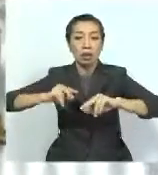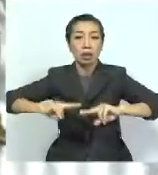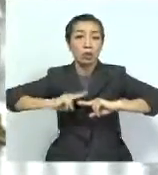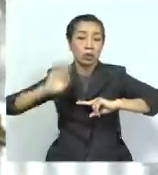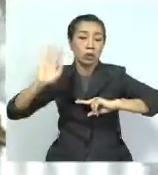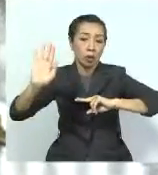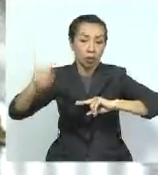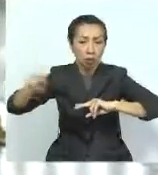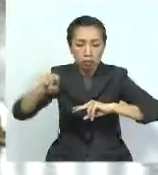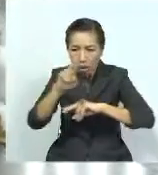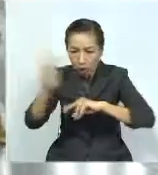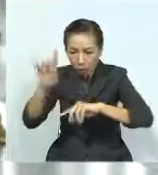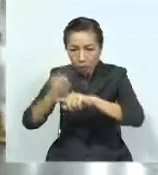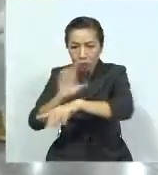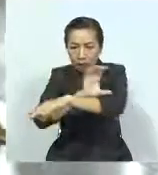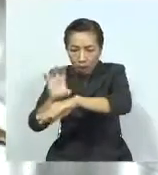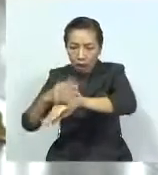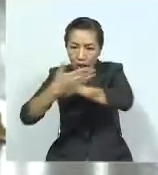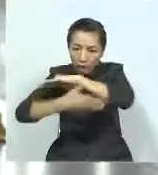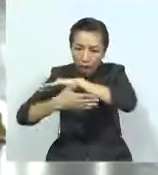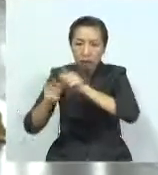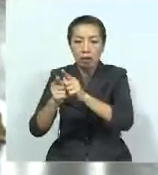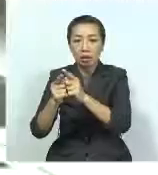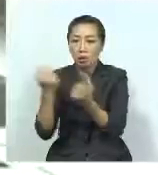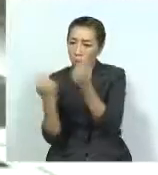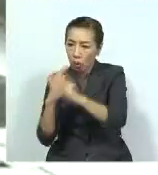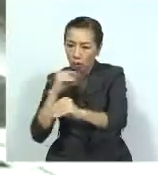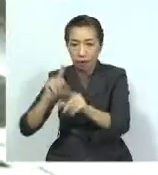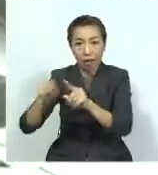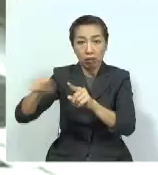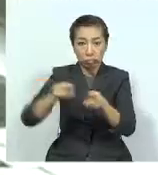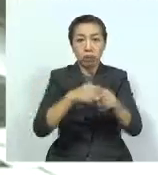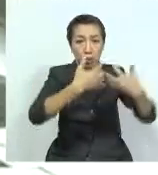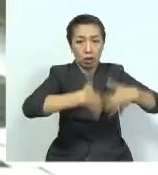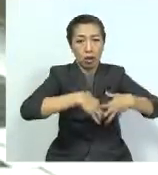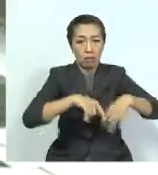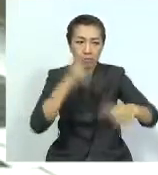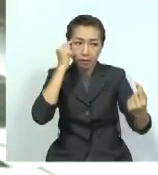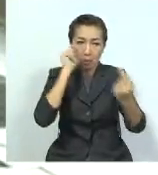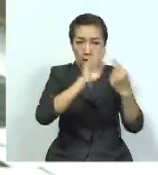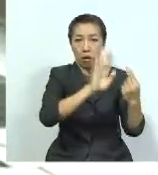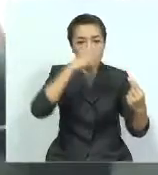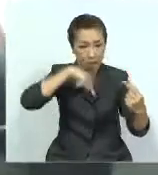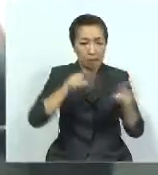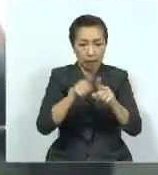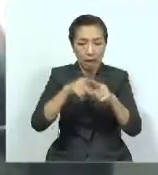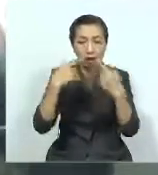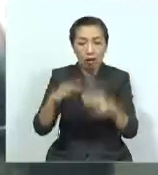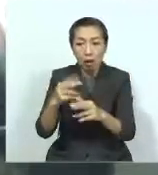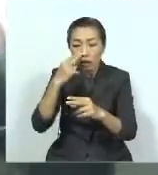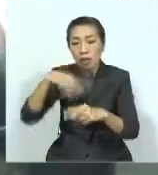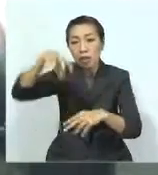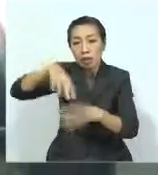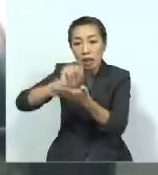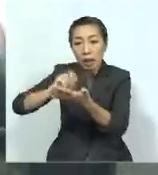ในอุตสาหกรรมระบบรางและยานยนต์แห่งอนาคตซึ่งเป็นอุตสาหกรรมเป้าหมายของไทยและเดินทางไปศึกษาดูงานสถาบันวิจั